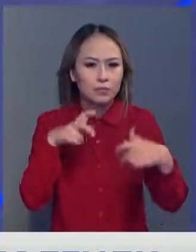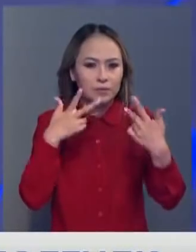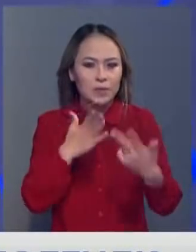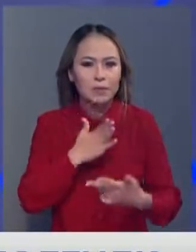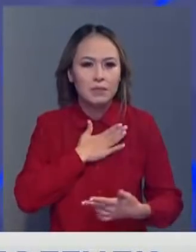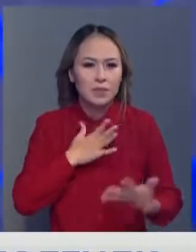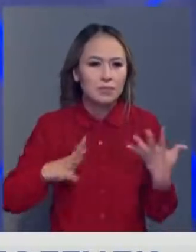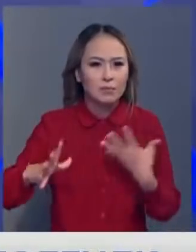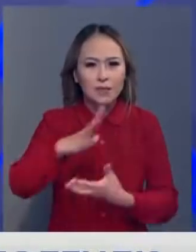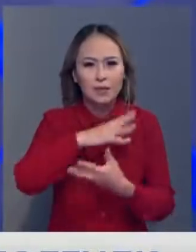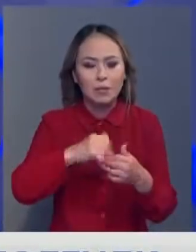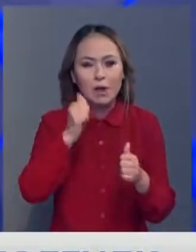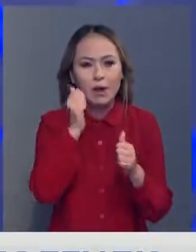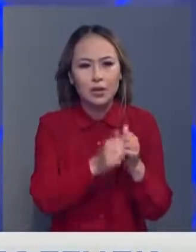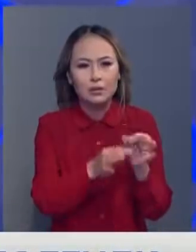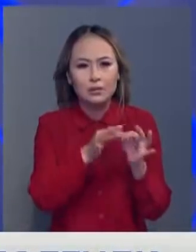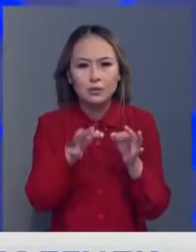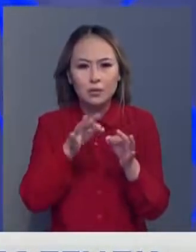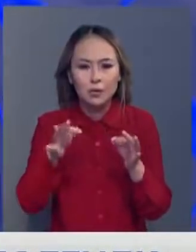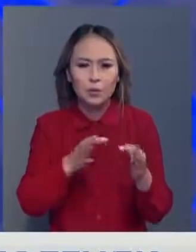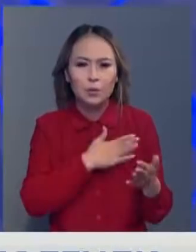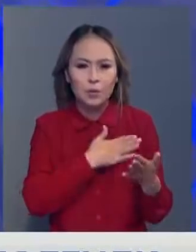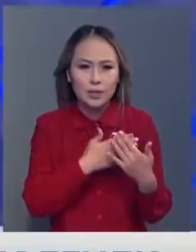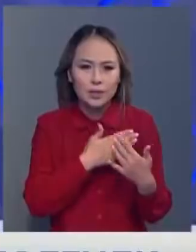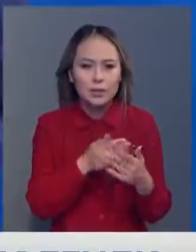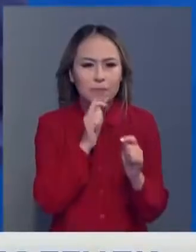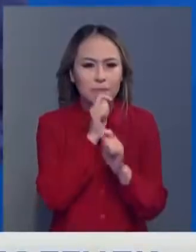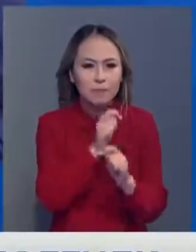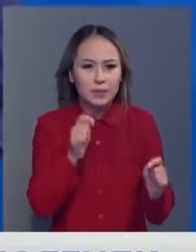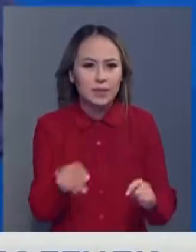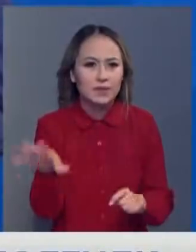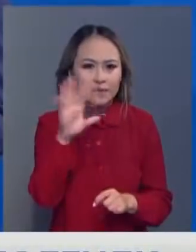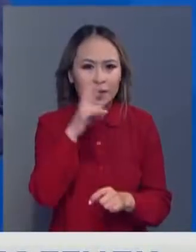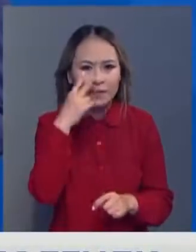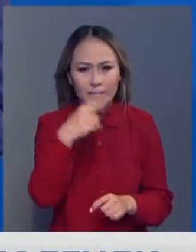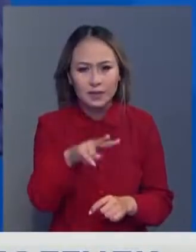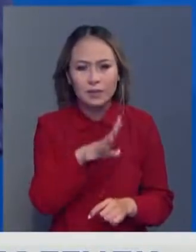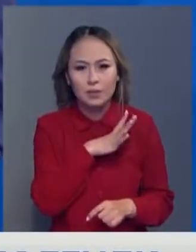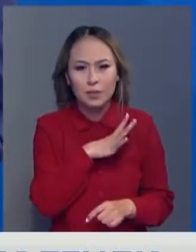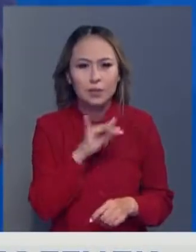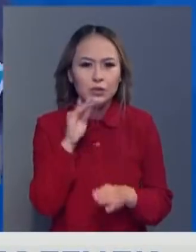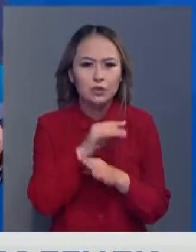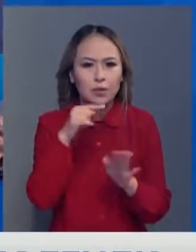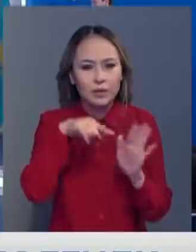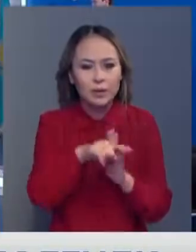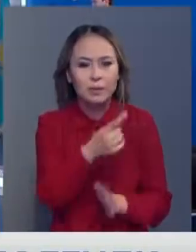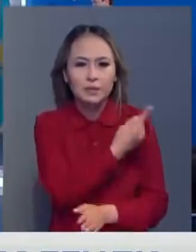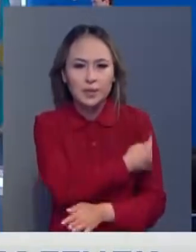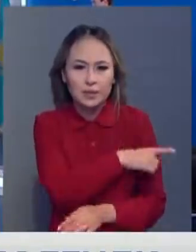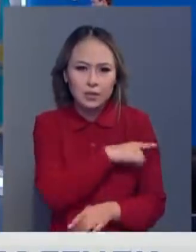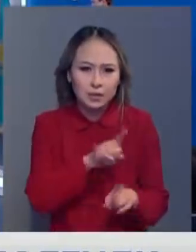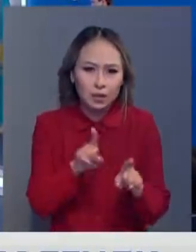міз форумында әр өңірдің белсендісі табосындай марапатқа кенеліп жатқанын көрдік. Олардың арасында медицинада,